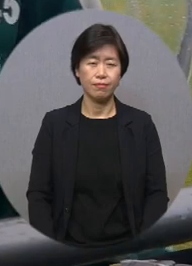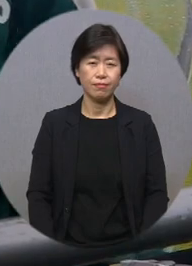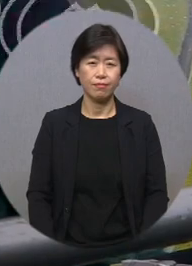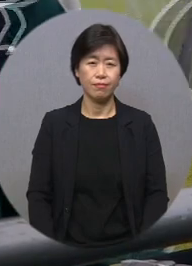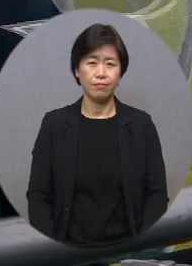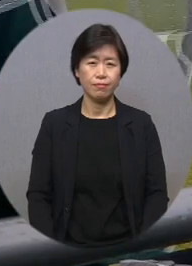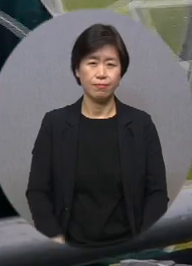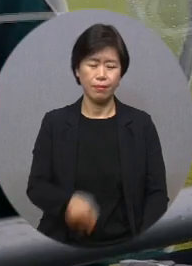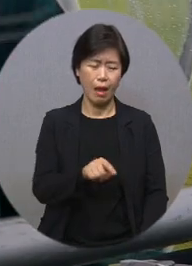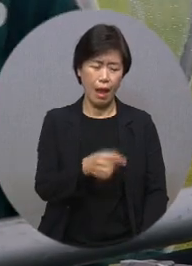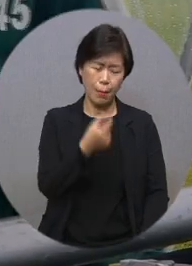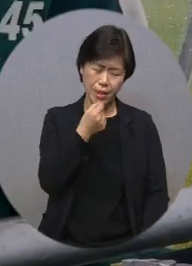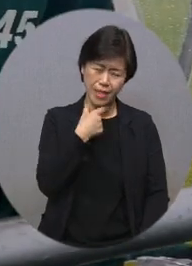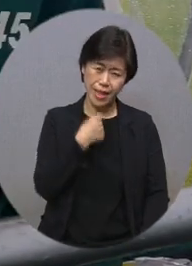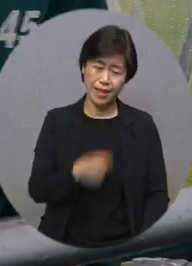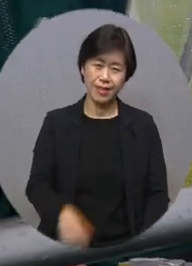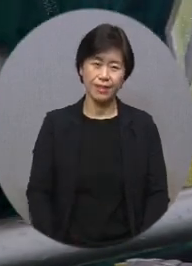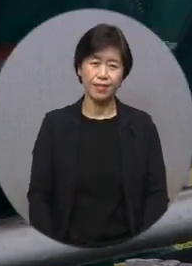그래? 먹고 싶다.